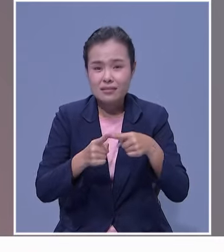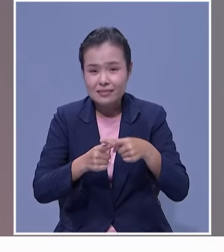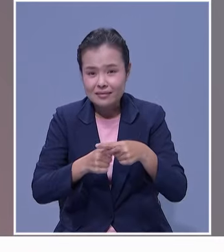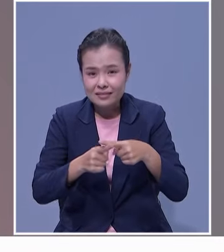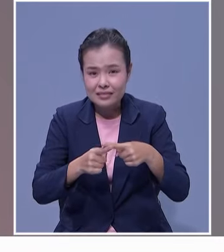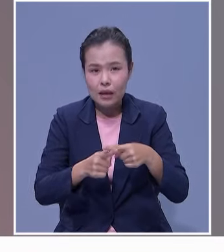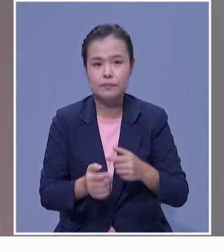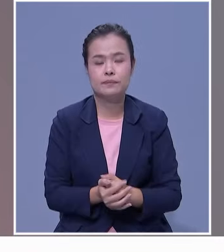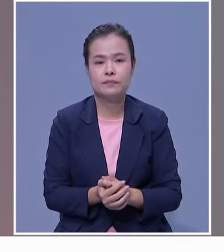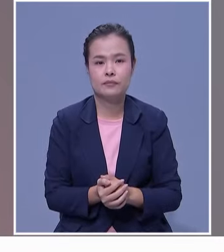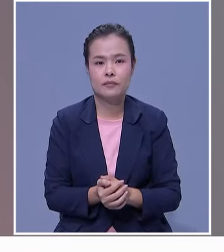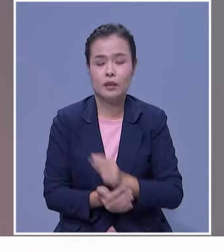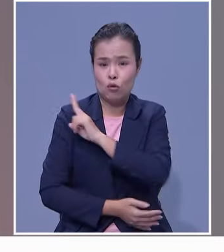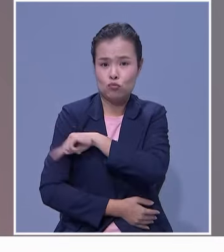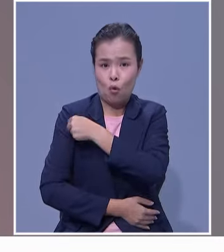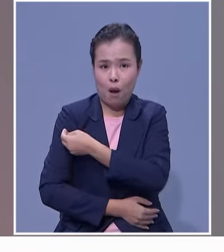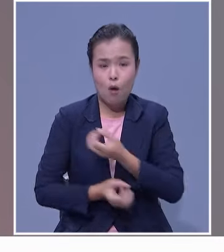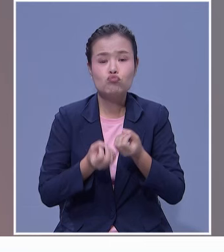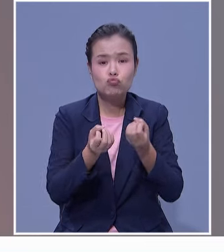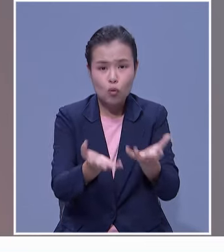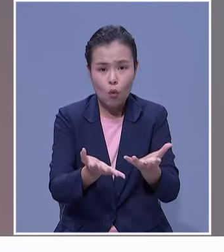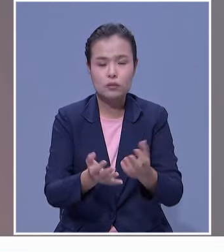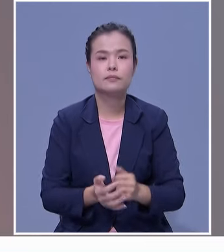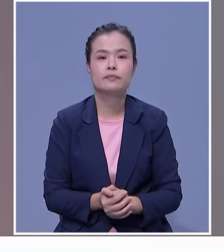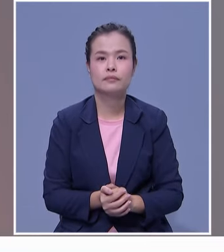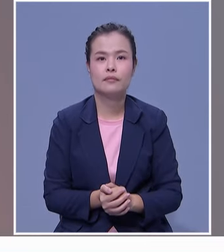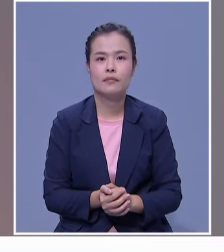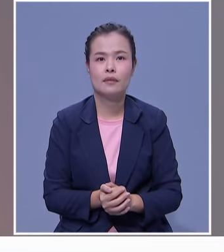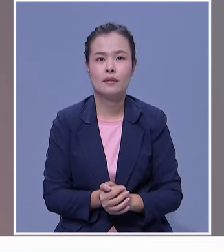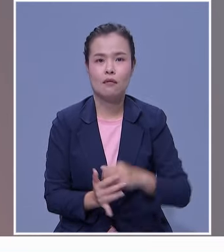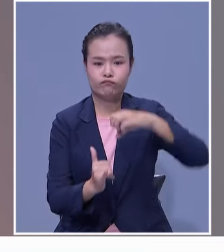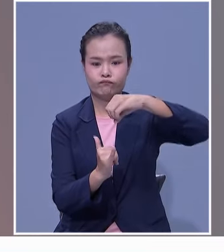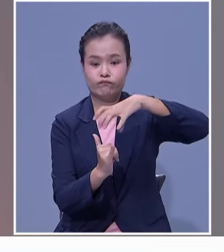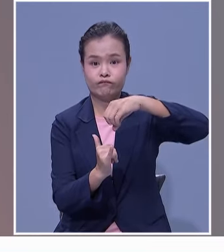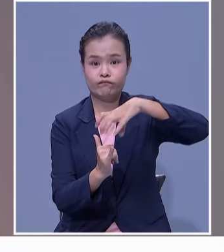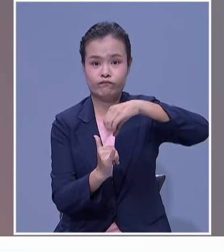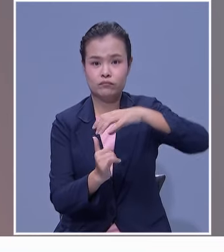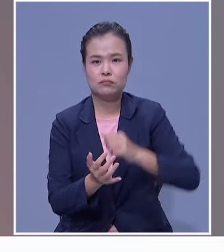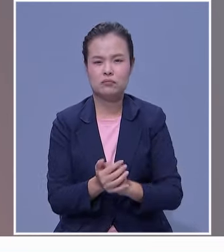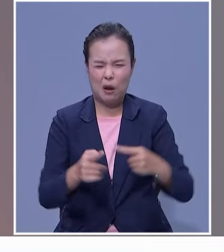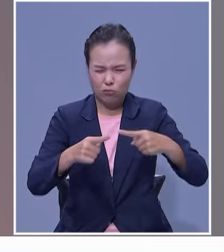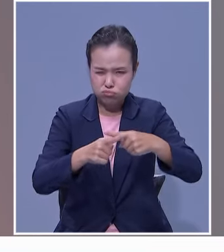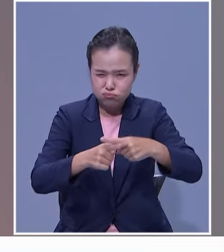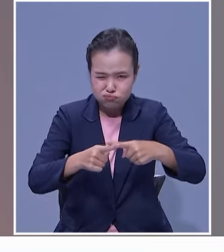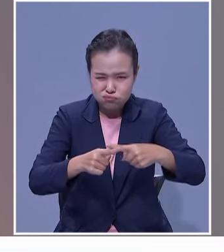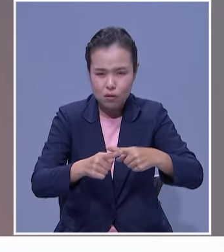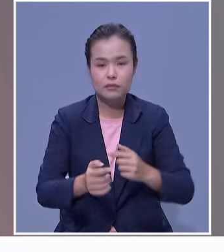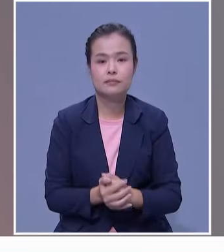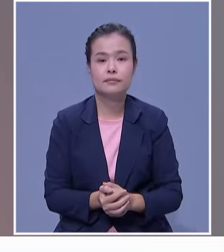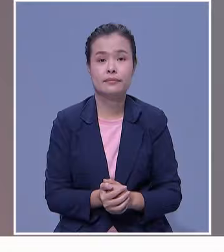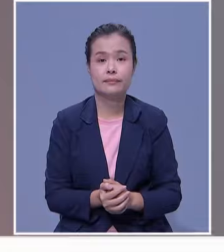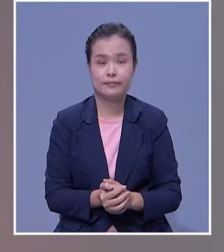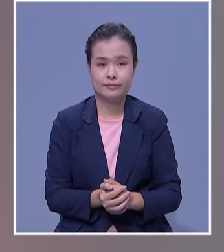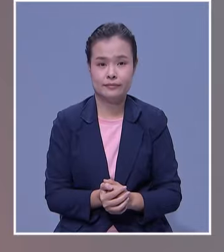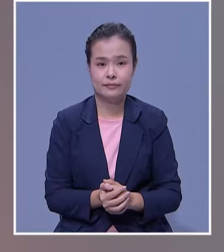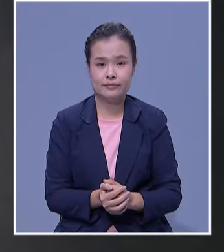ารก็เลยรีบนำตัวน้องส่งโรงพยาบาลเบื้องต้นจากการเอ็กซเรย์นะครับพบว่าน้องมีอาการสาหัสณตอนนั้นจึงต้องส่ง